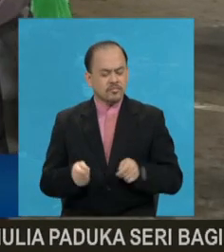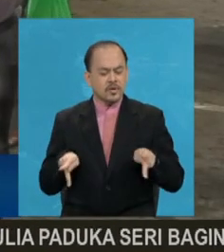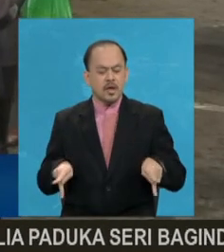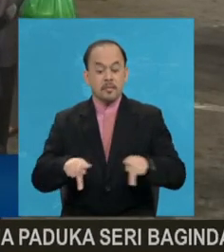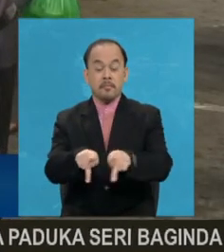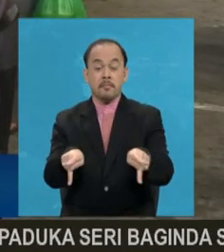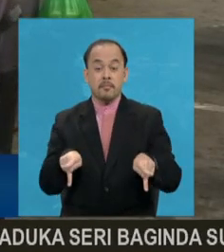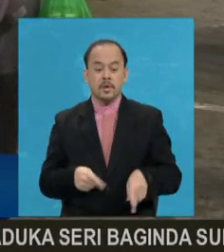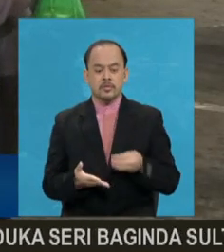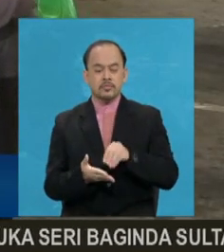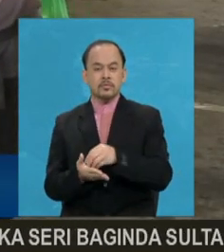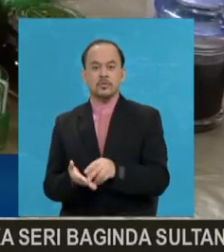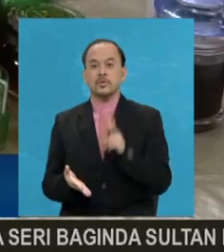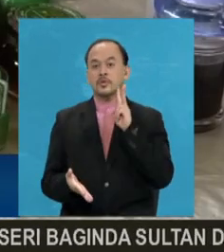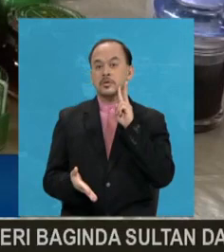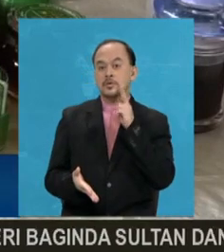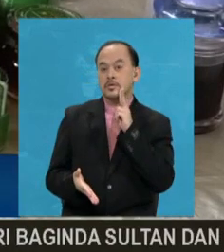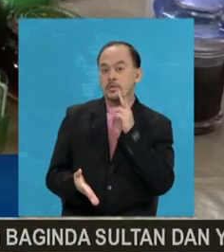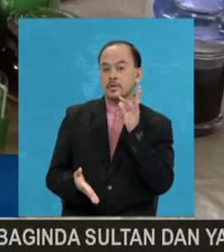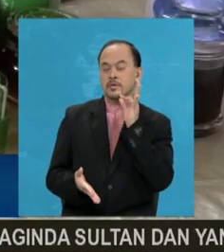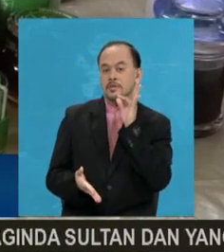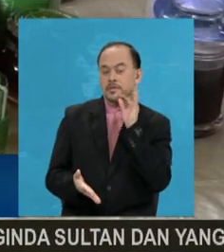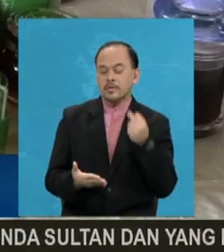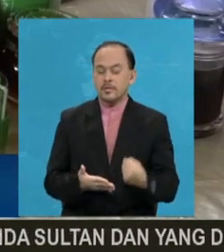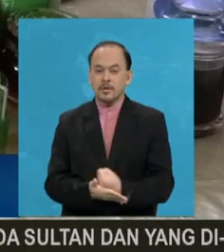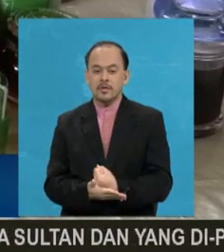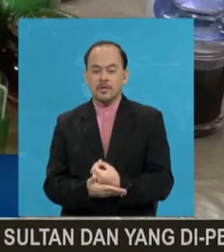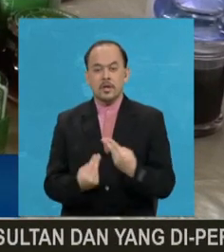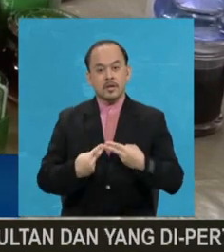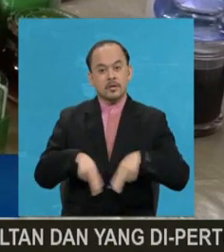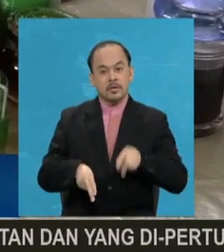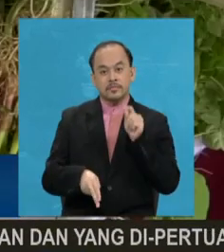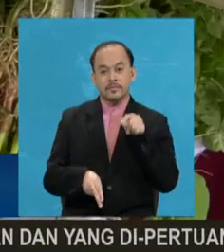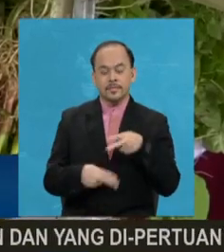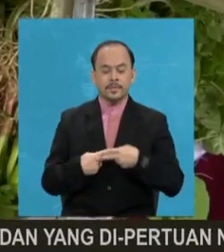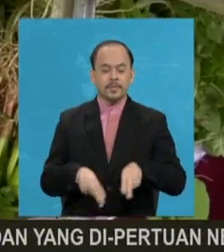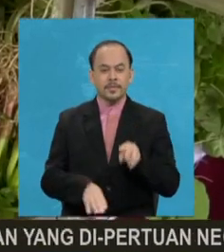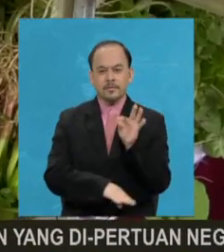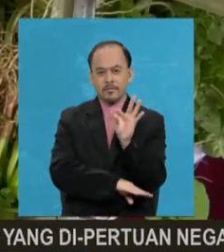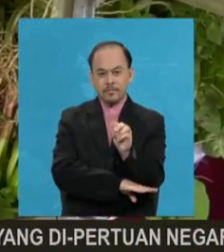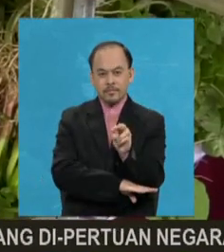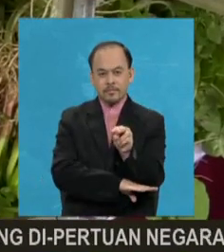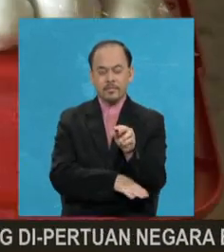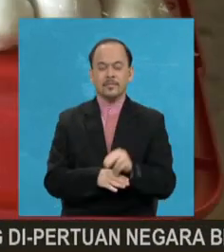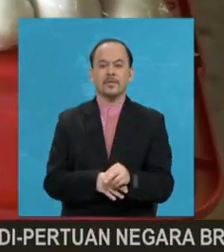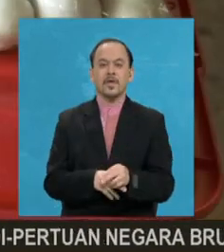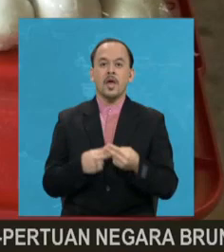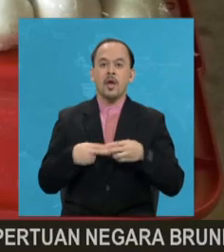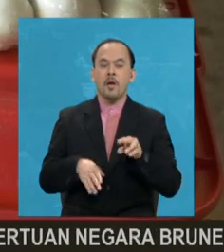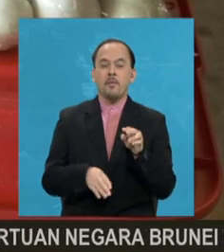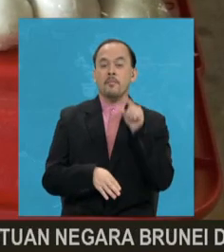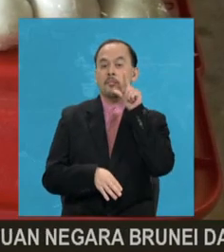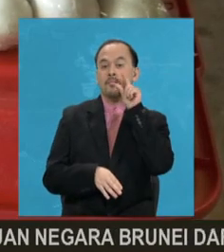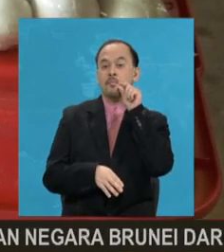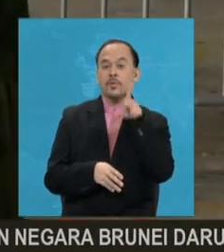terdiri dari pada peta jualan sayur-sayuran segar buah-buahan telur ayam telur itik burung puyuh dan telur mesin